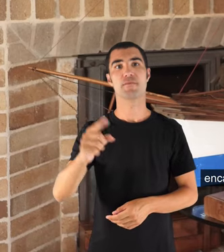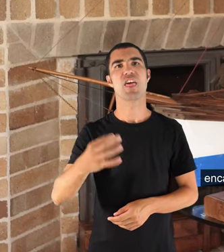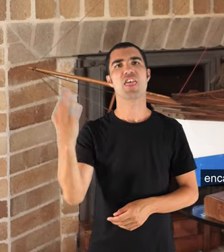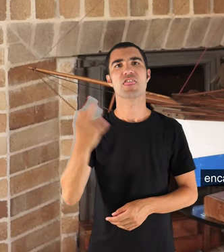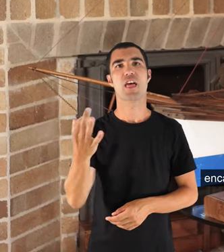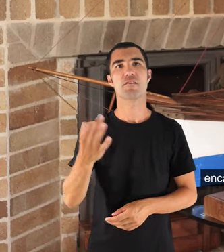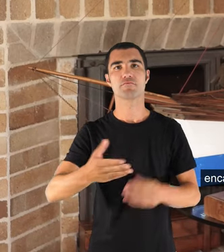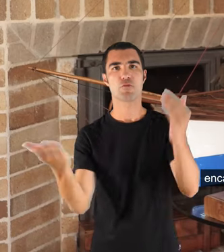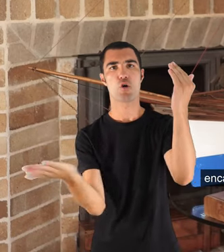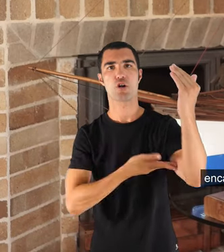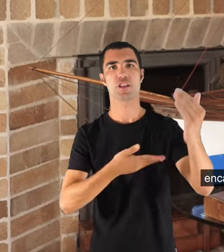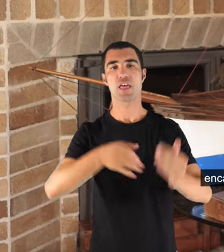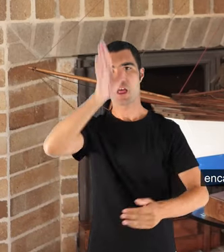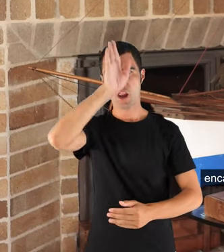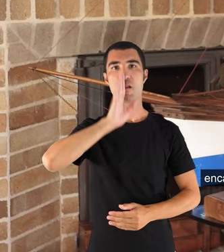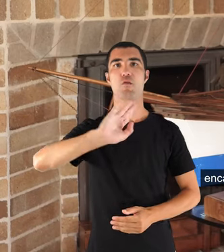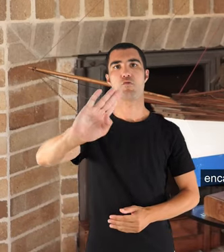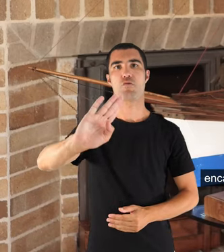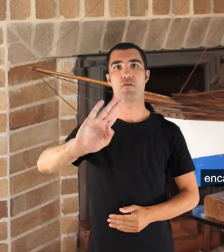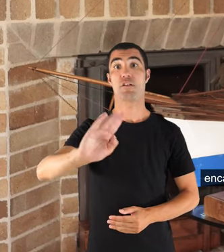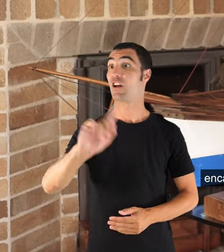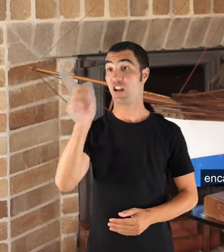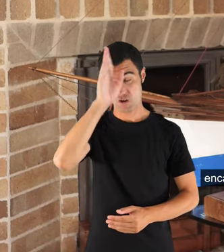lluna, perquè si no perds temps.